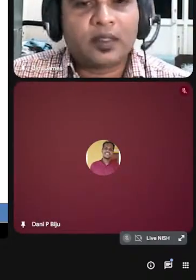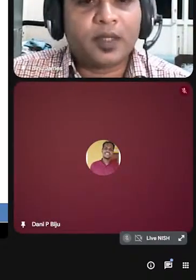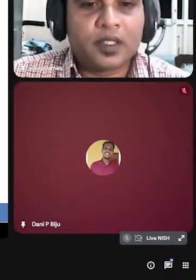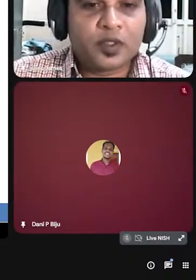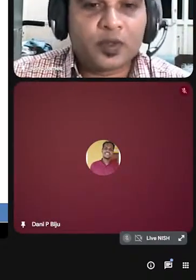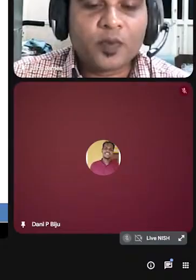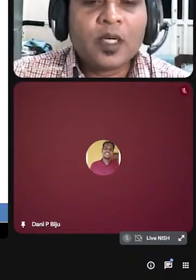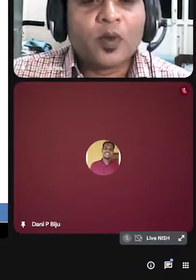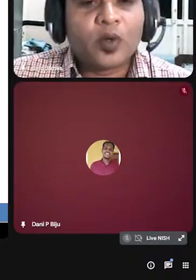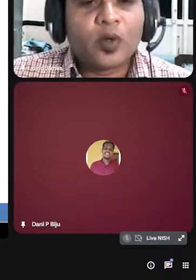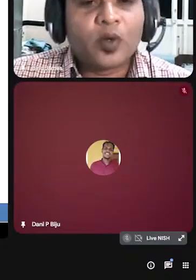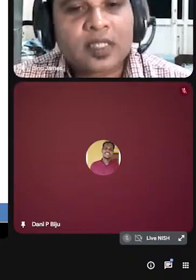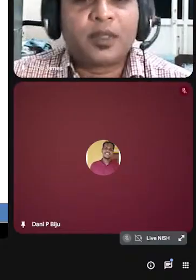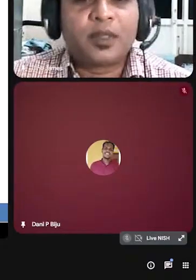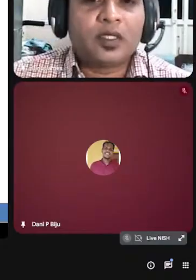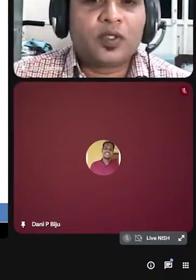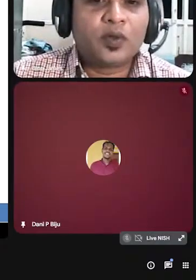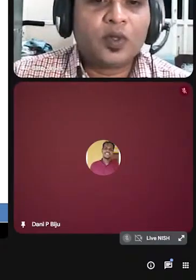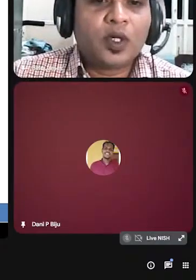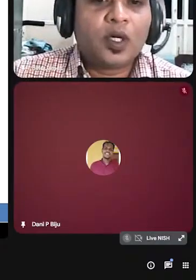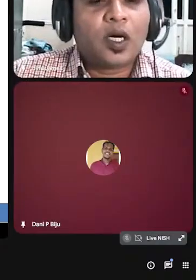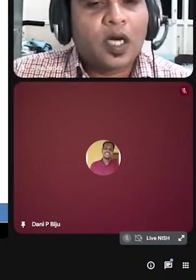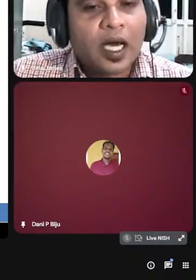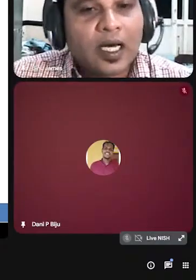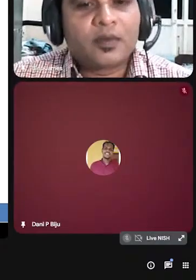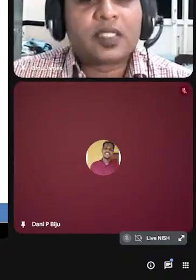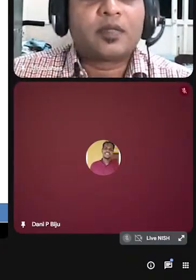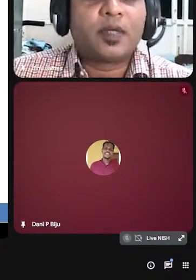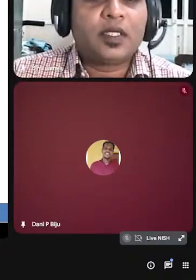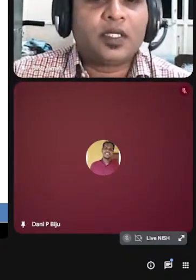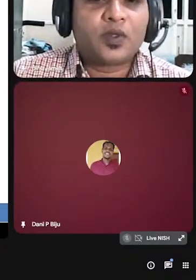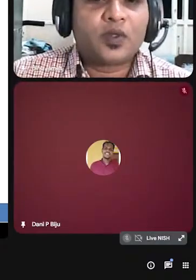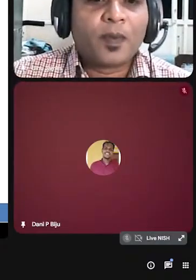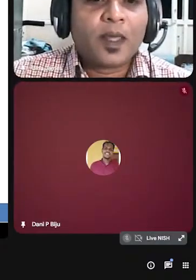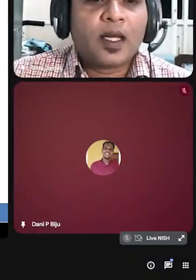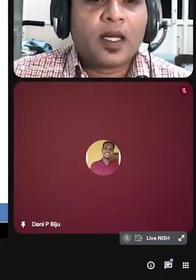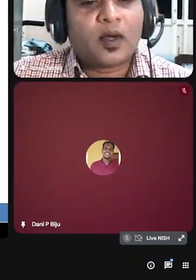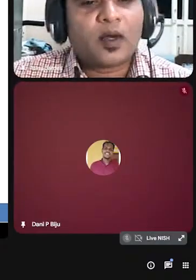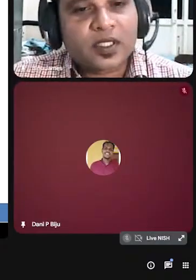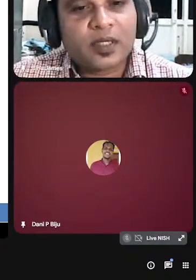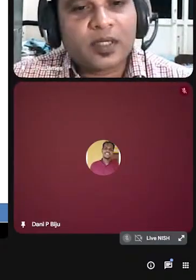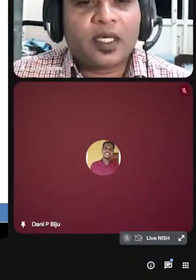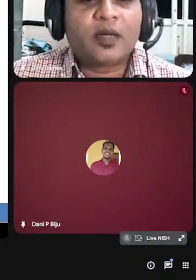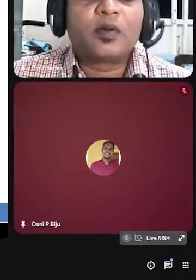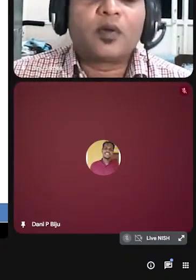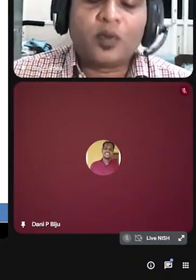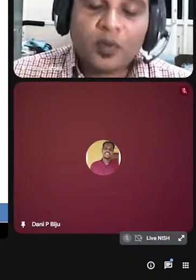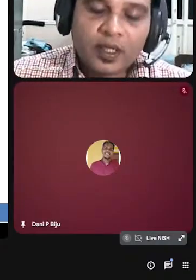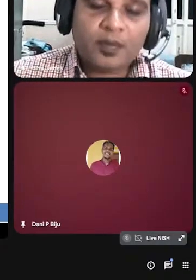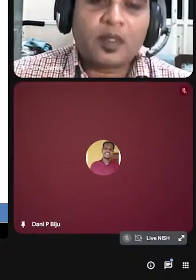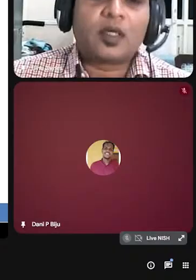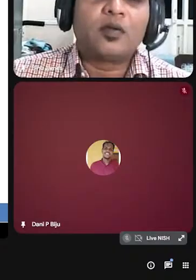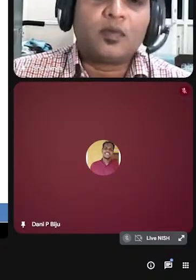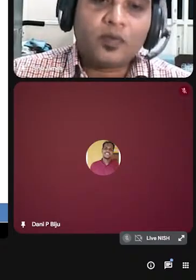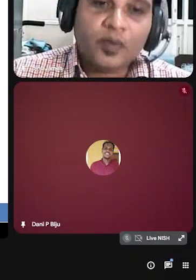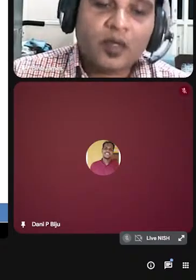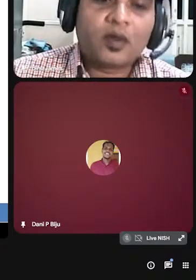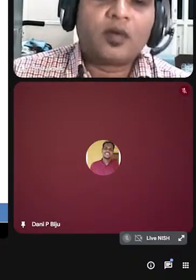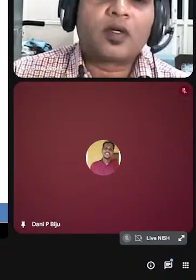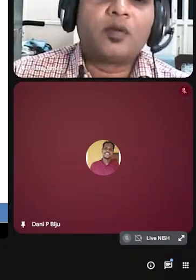ഒരാഴ്ച നമ്മൾ പരിചരിച്ചു, ഒരു മാസം പരിചരിച്ചു, 6 മാസം പരിചരിച്ചു, കുറച്ച് കഴിയുമ്പോഴത്തേക്കും